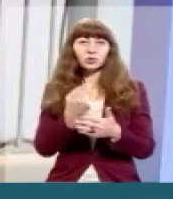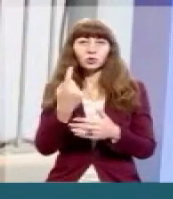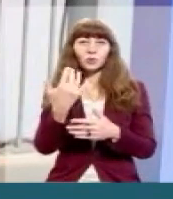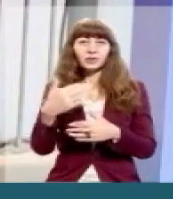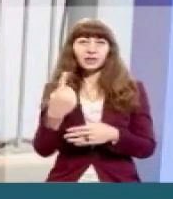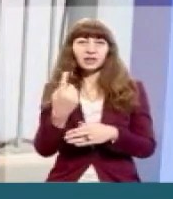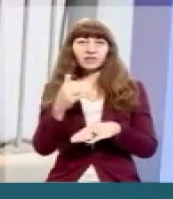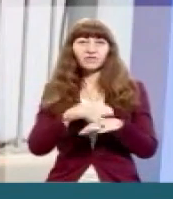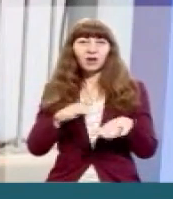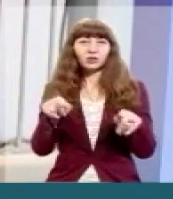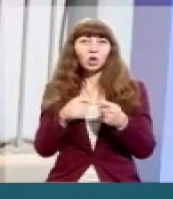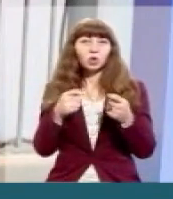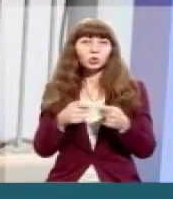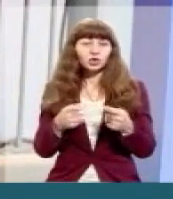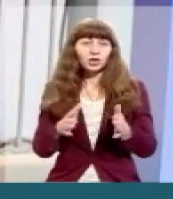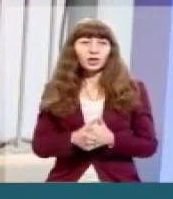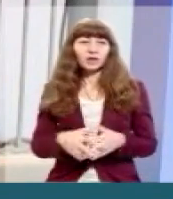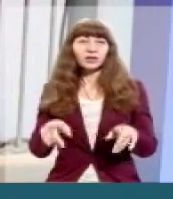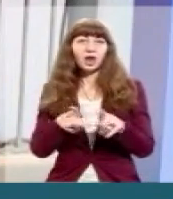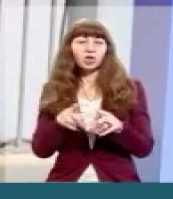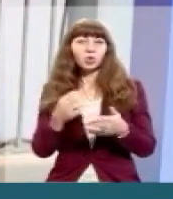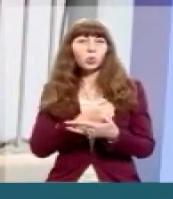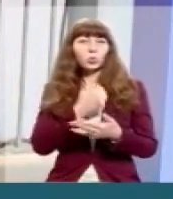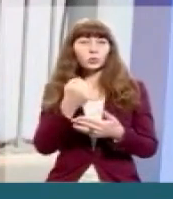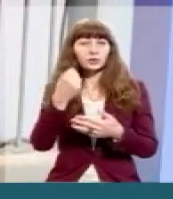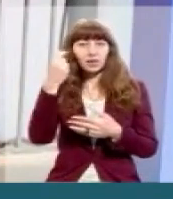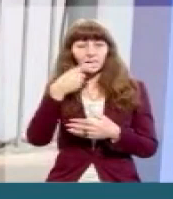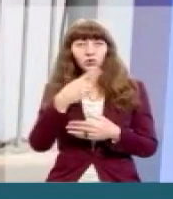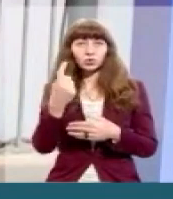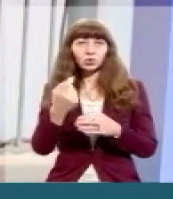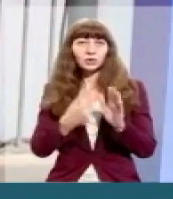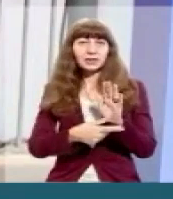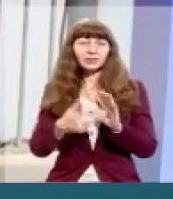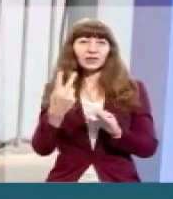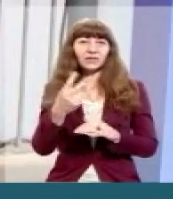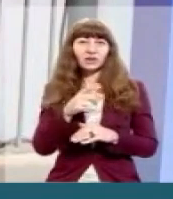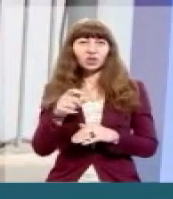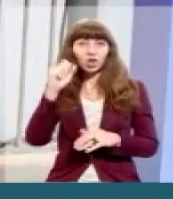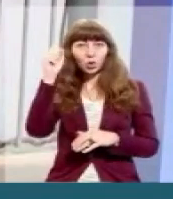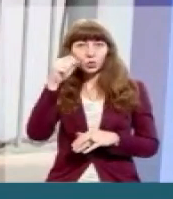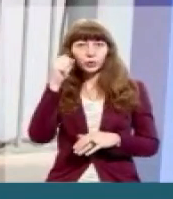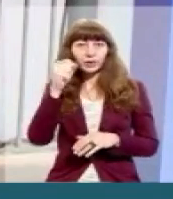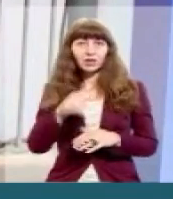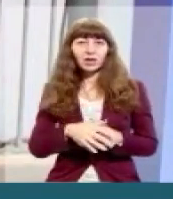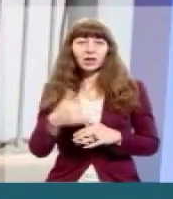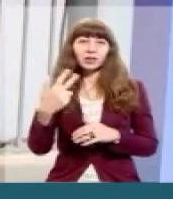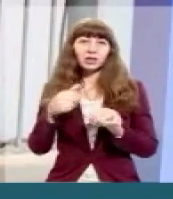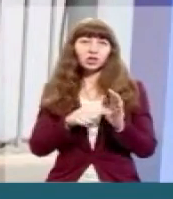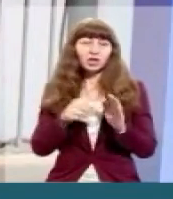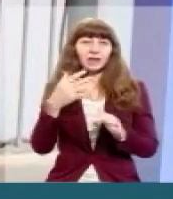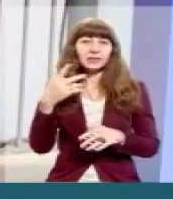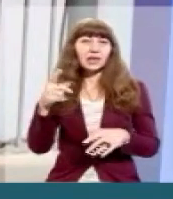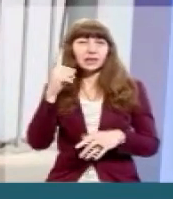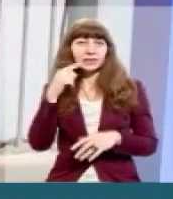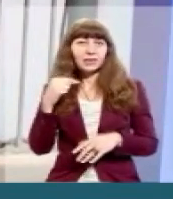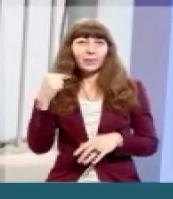фактілерін анықтады. Нақты айтар болсақ, 72 азамат Өзбекстаннан, 36 азамат Азербайджан, ал 30 Ресейден келген анықталды. 12 азамат